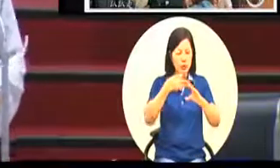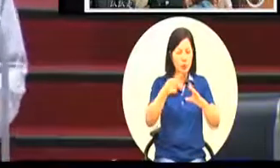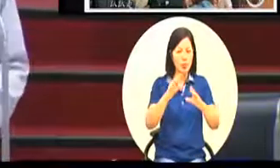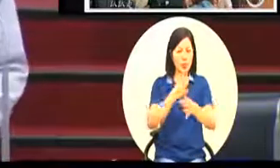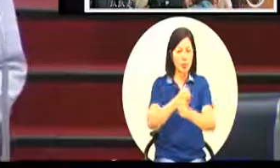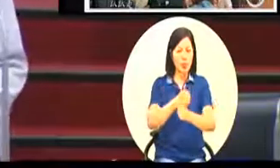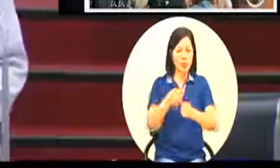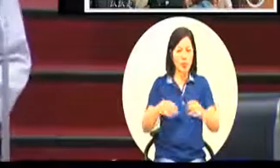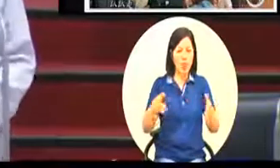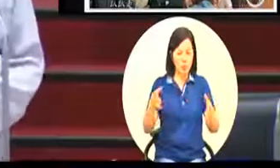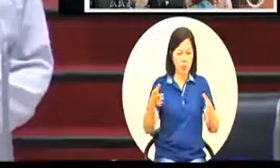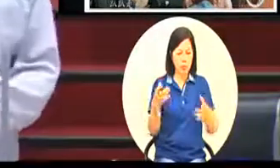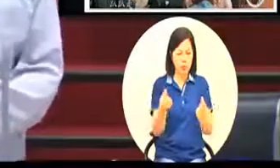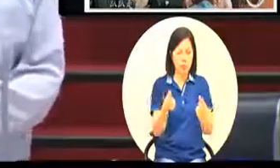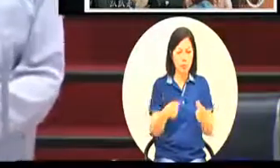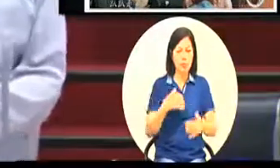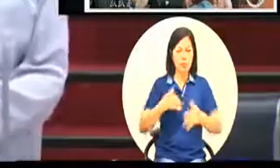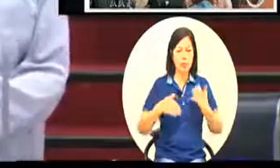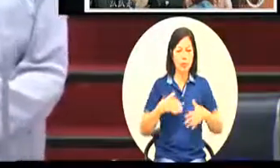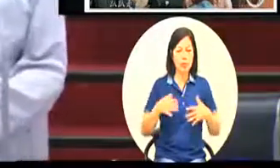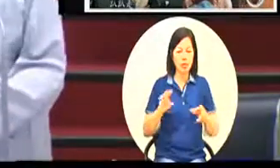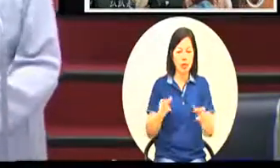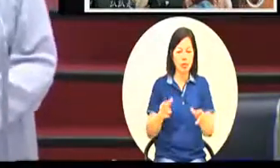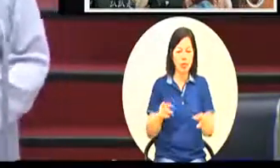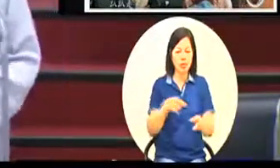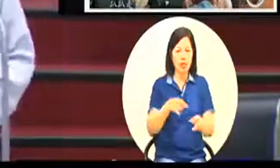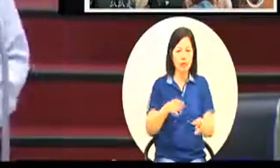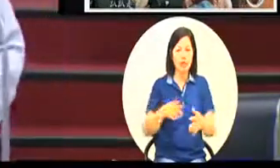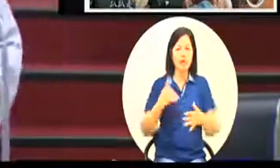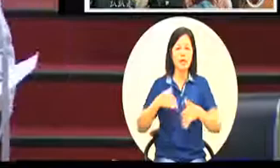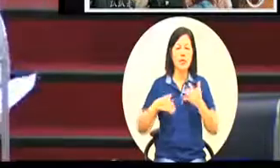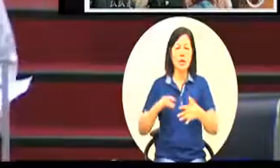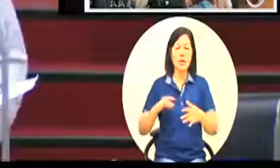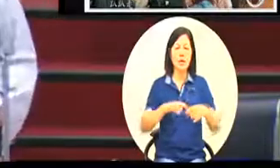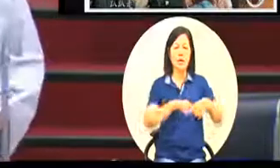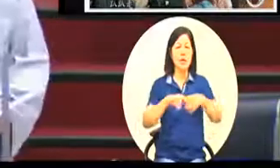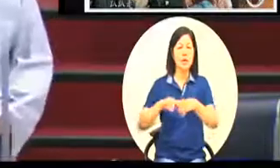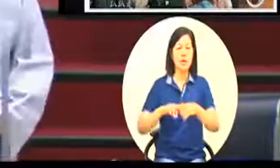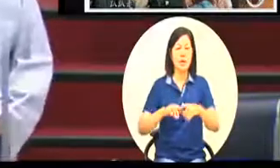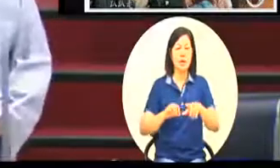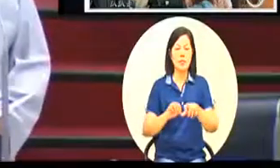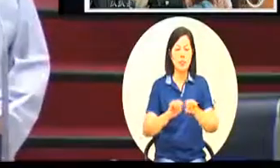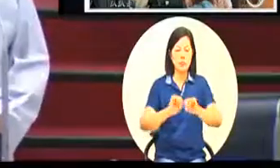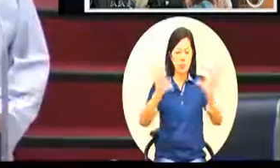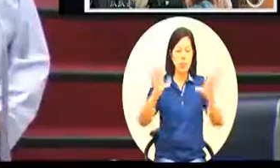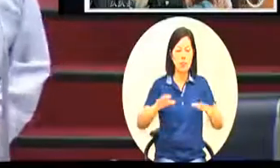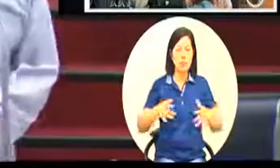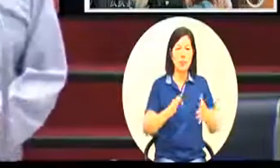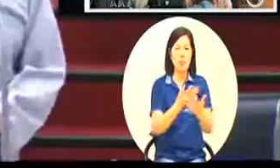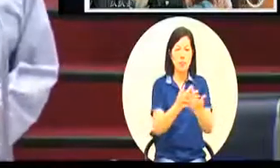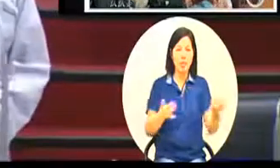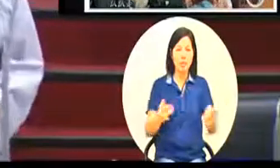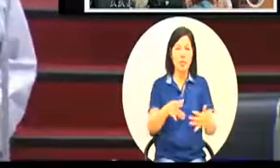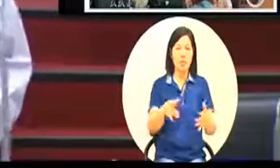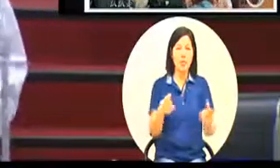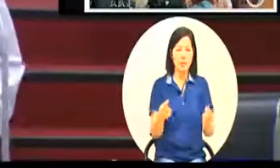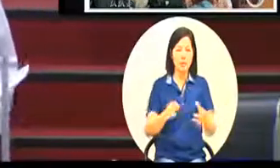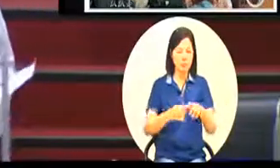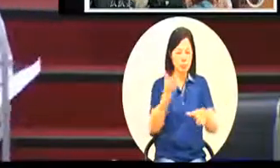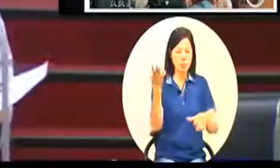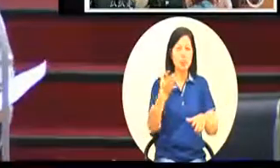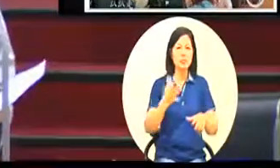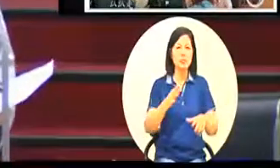我的节目是快乐广播网，伊也做快乐联播网，伫我的后壁公开讲这个问题，讲岳鸿儒去